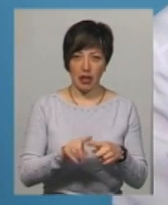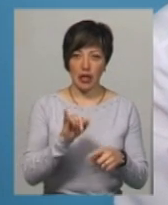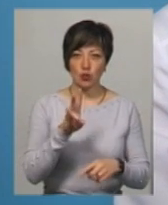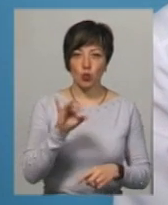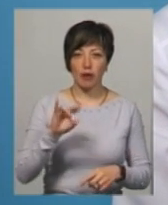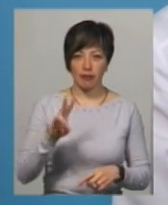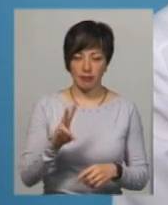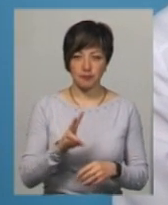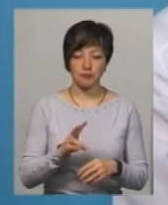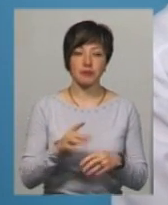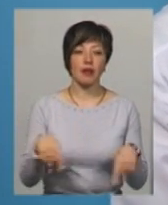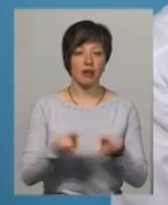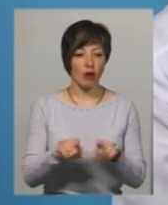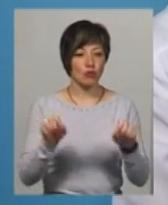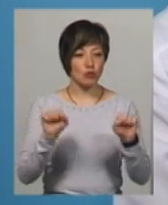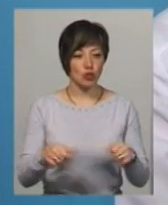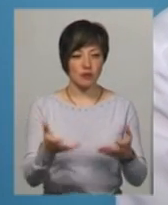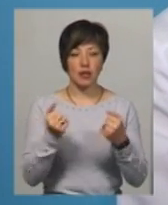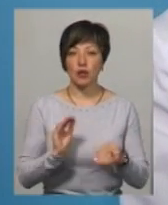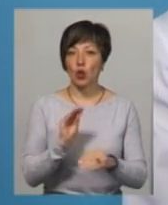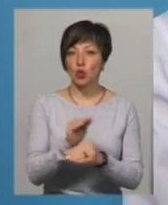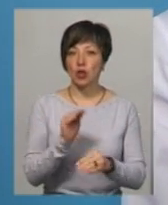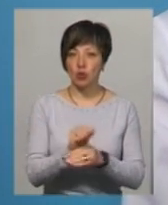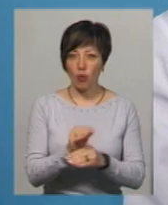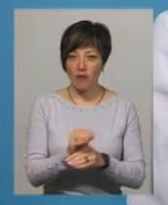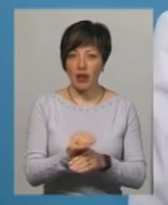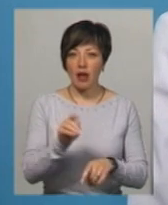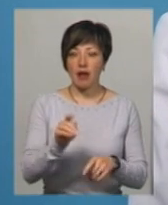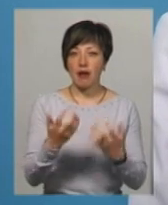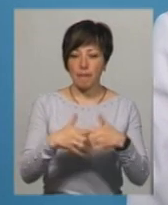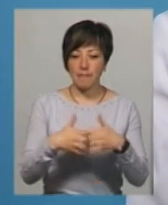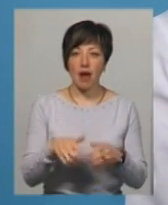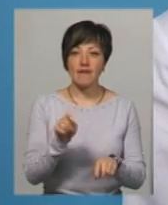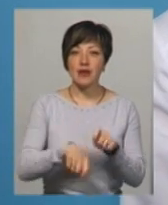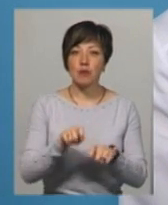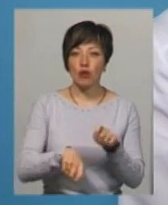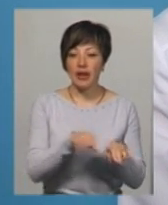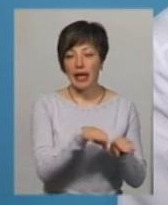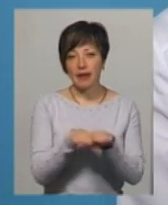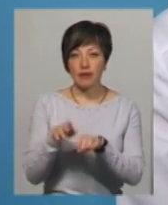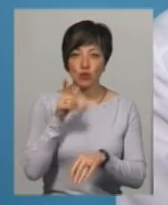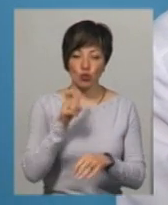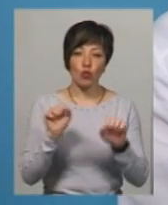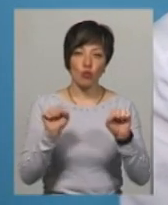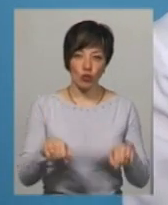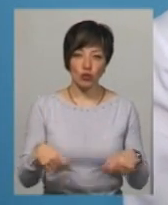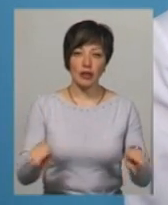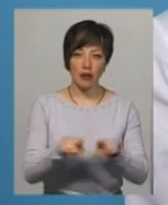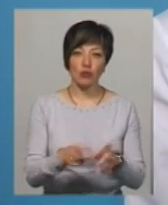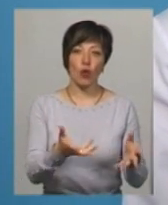інсуліну. Також вони можуть взяти додатковий глюкометр для вимірювання цукру. Також вони можуть